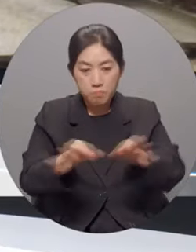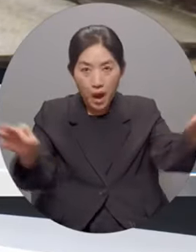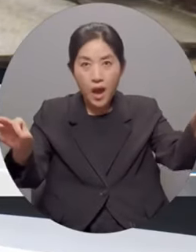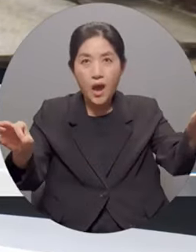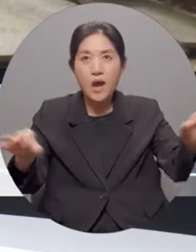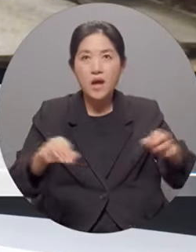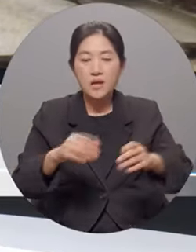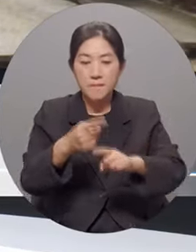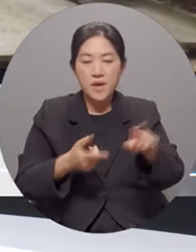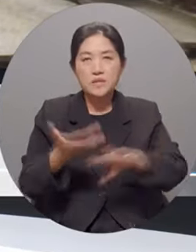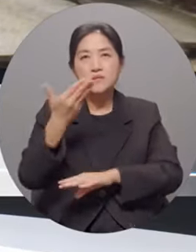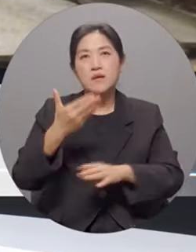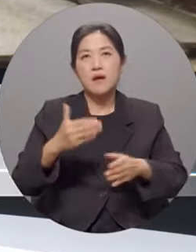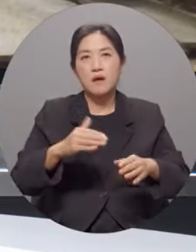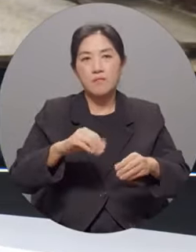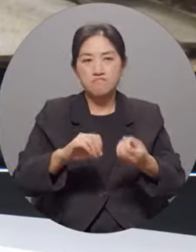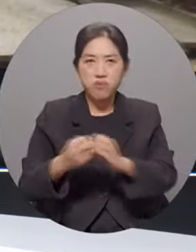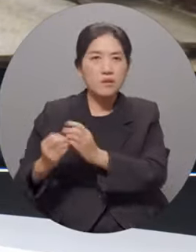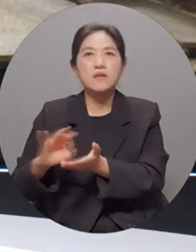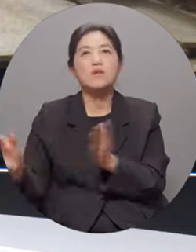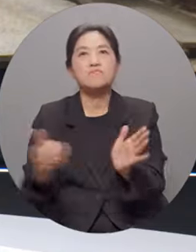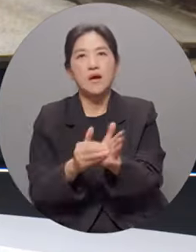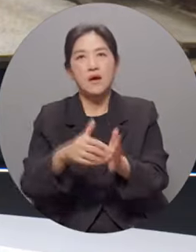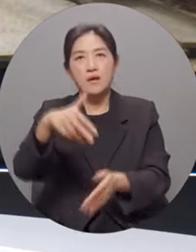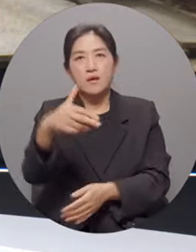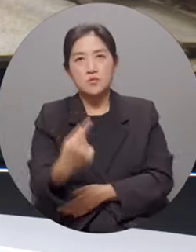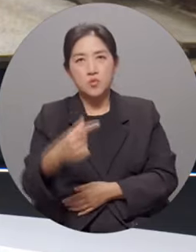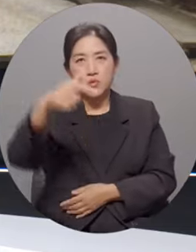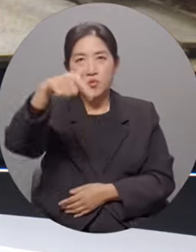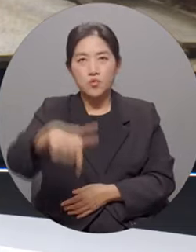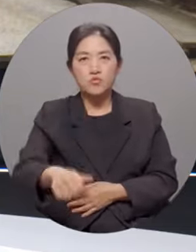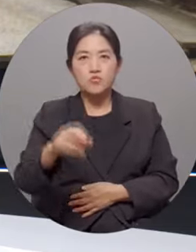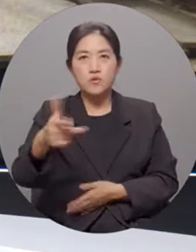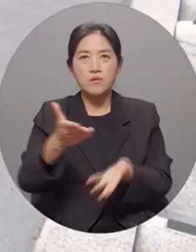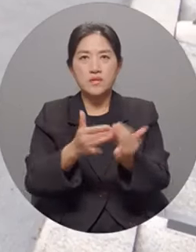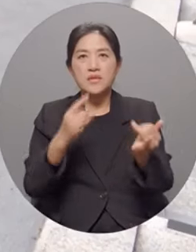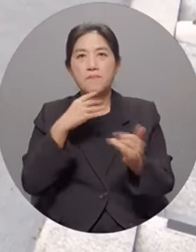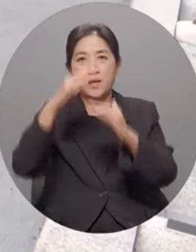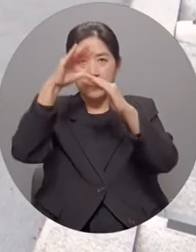것으로 확인됐습니다. 조국현 기자가 단독 취재했습니다.